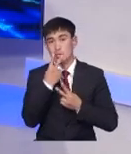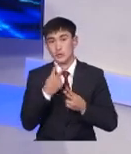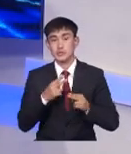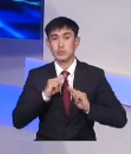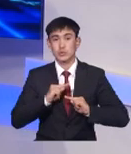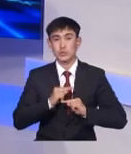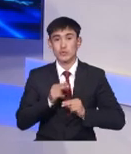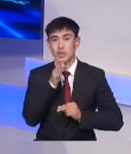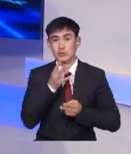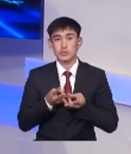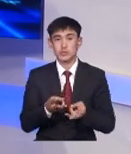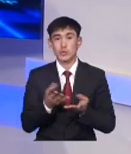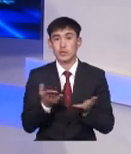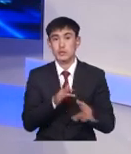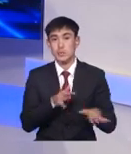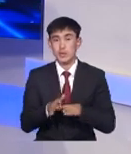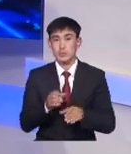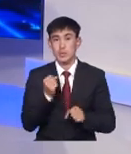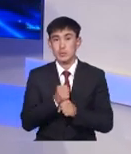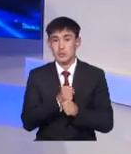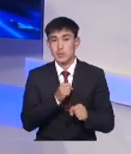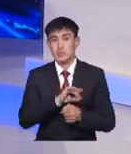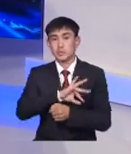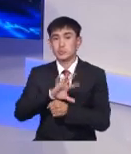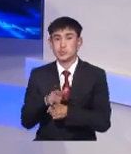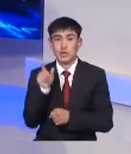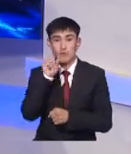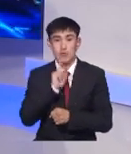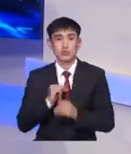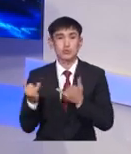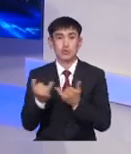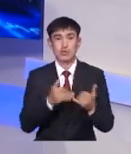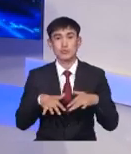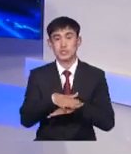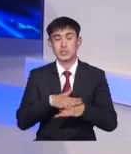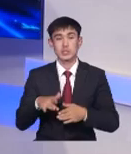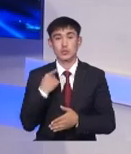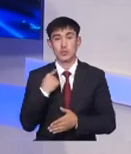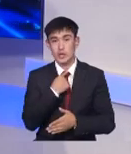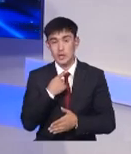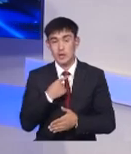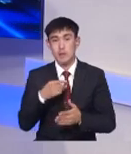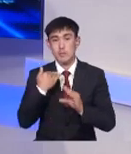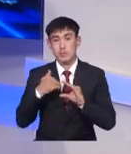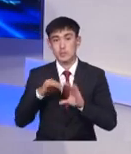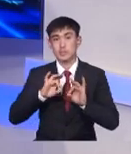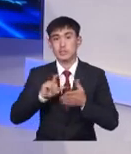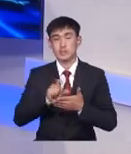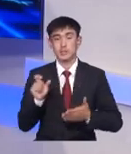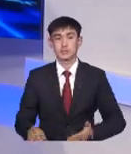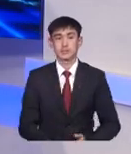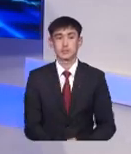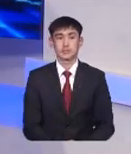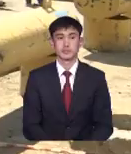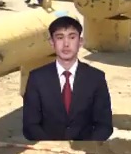к отопительному сезону и какие меры предпринимаются для обеспечения комфортными условиями жителей Талдыкургана? В материале моих